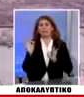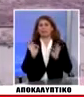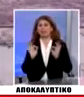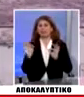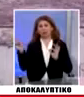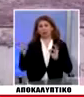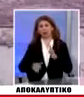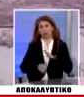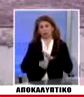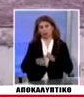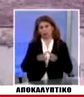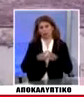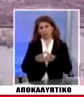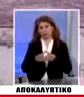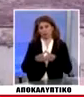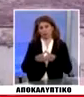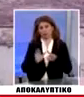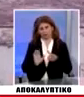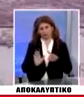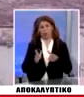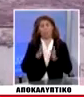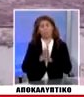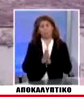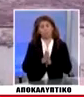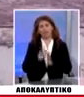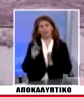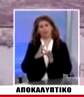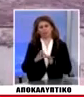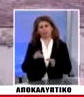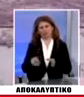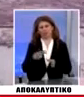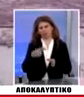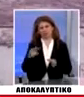πρόεδρο του κόμματος. Παρακαλώ για να μην συνεχίσει αυτό το επεισόδιο.